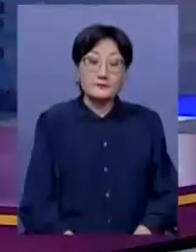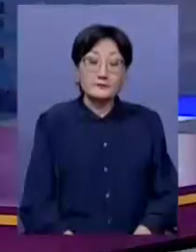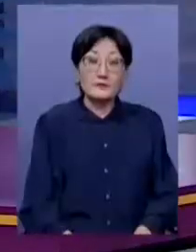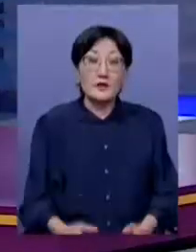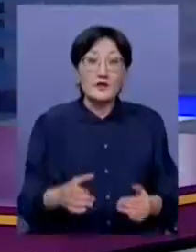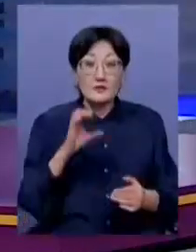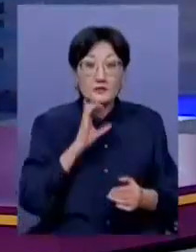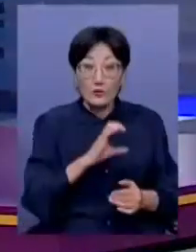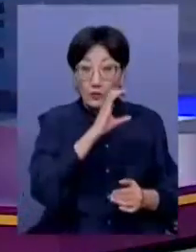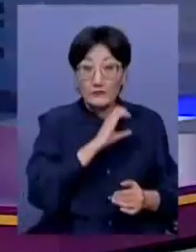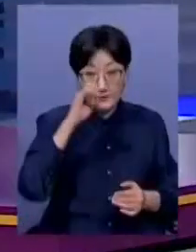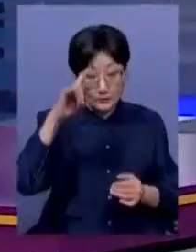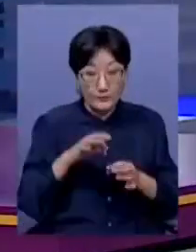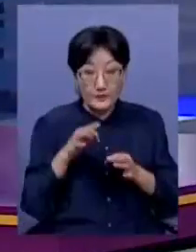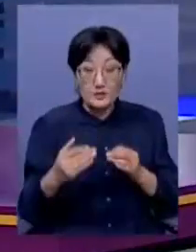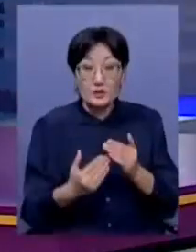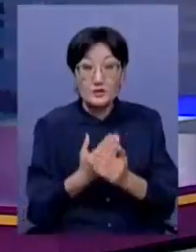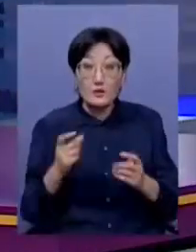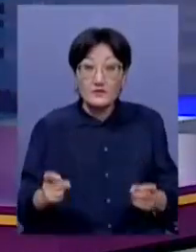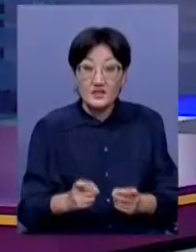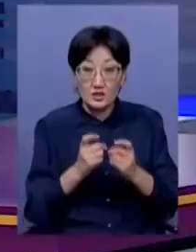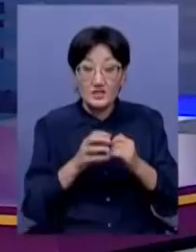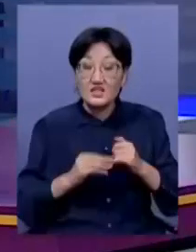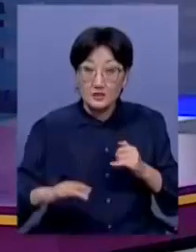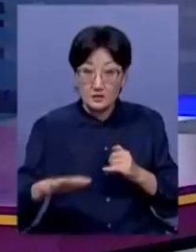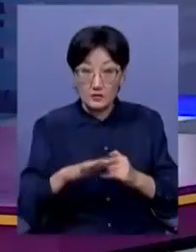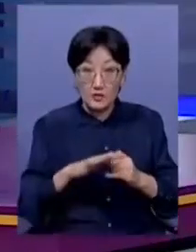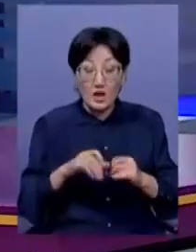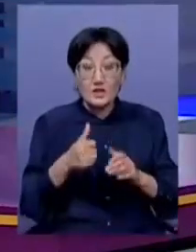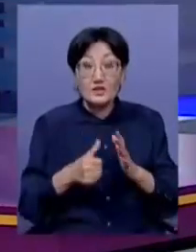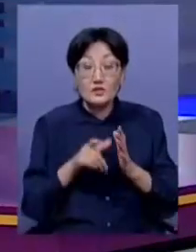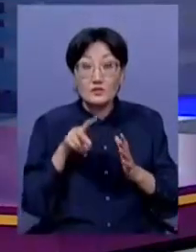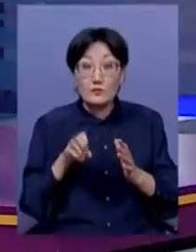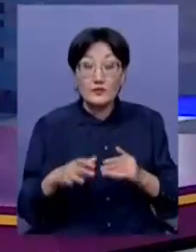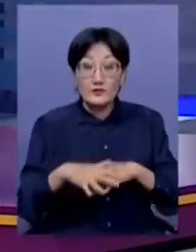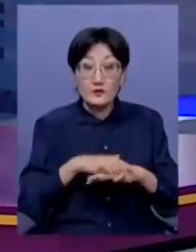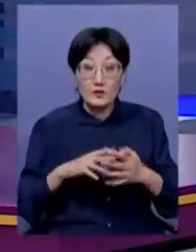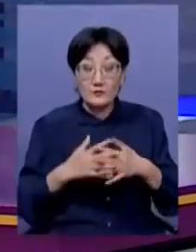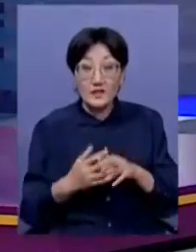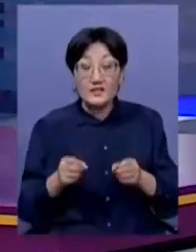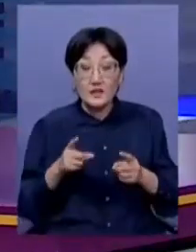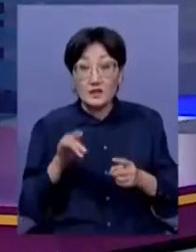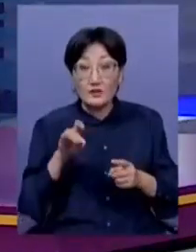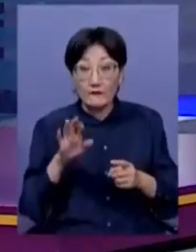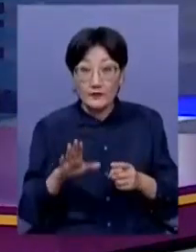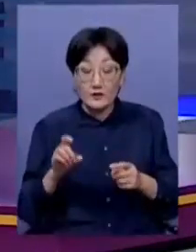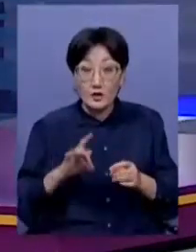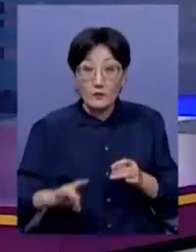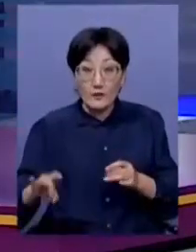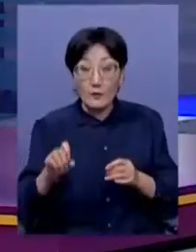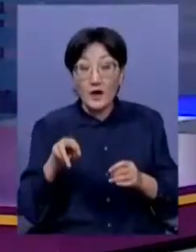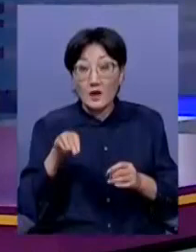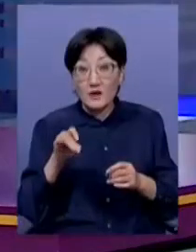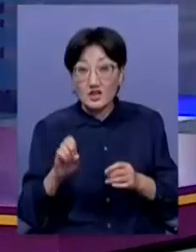В Североказахстанской области снова разгорелся земельный скандал. 16 лет жители села Золотая Нива, что в районе имени